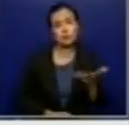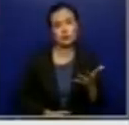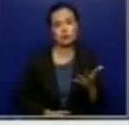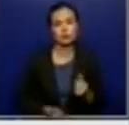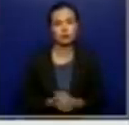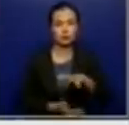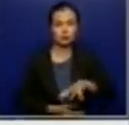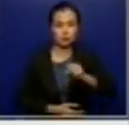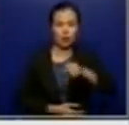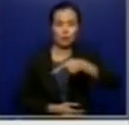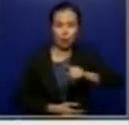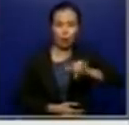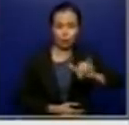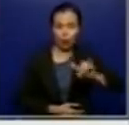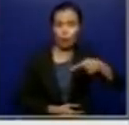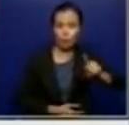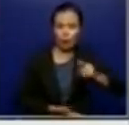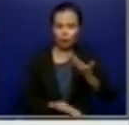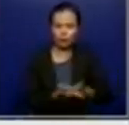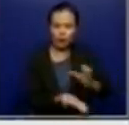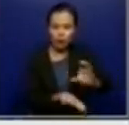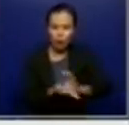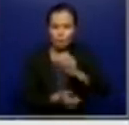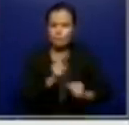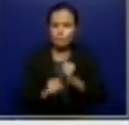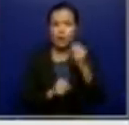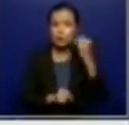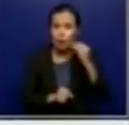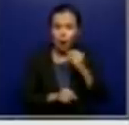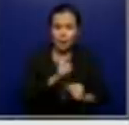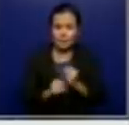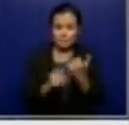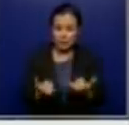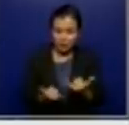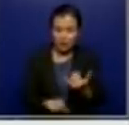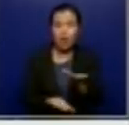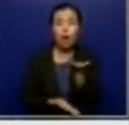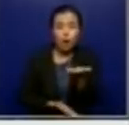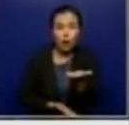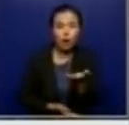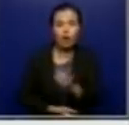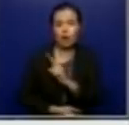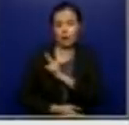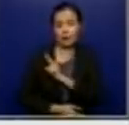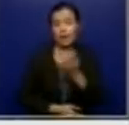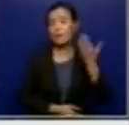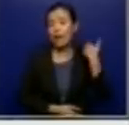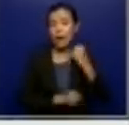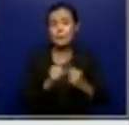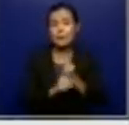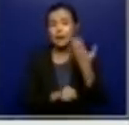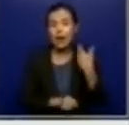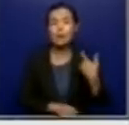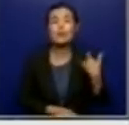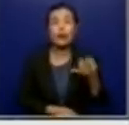สำนักงานปยปเนี่ยของงบประมาณทุกปีครับปีนี้ขออีกปีที่แล้วผมถามเลยหน้าที่ท่านคืออะไรผมเข